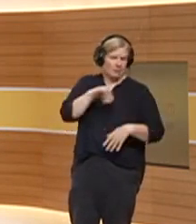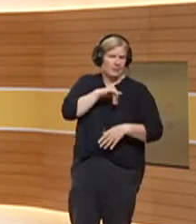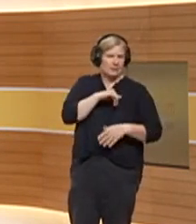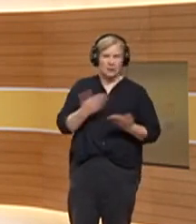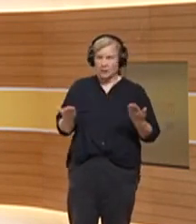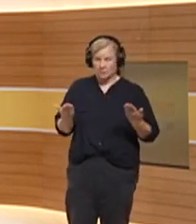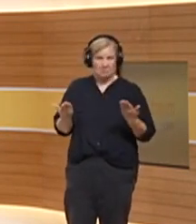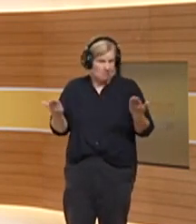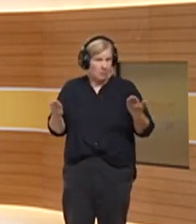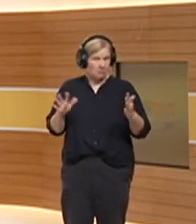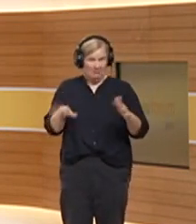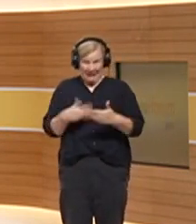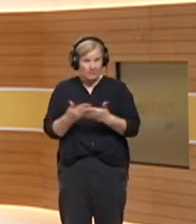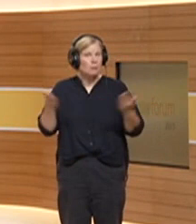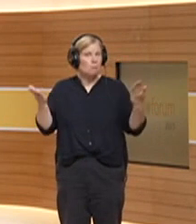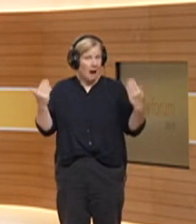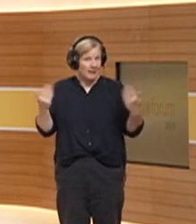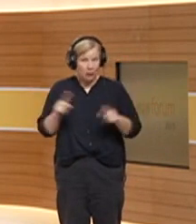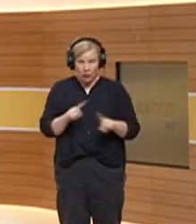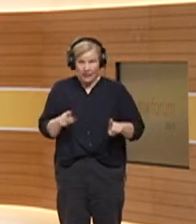auch nicht.